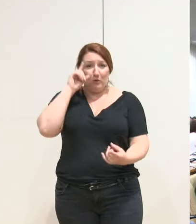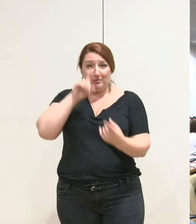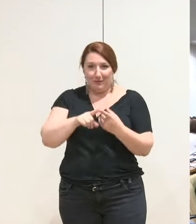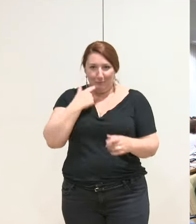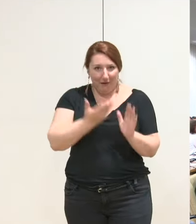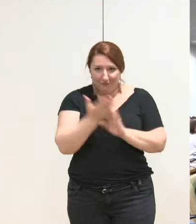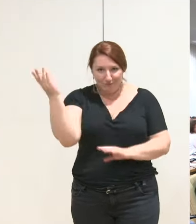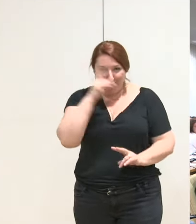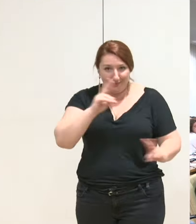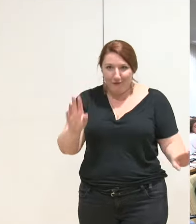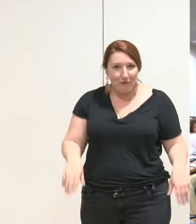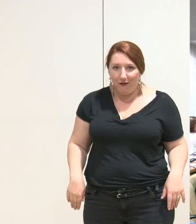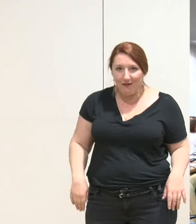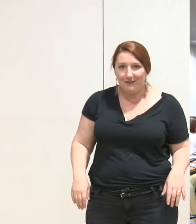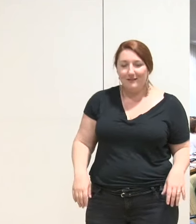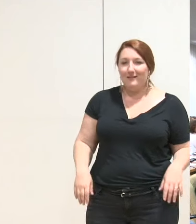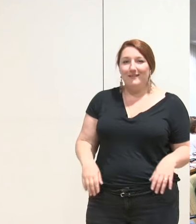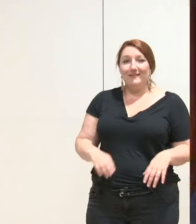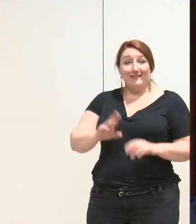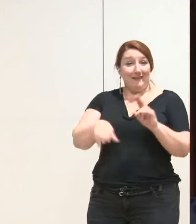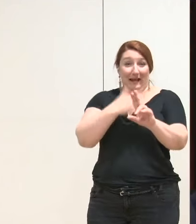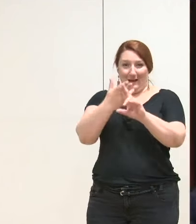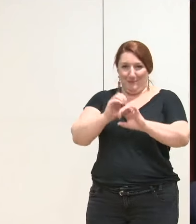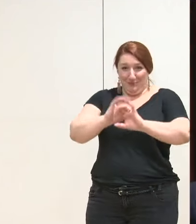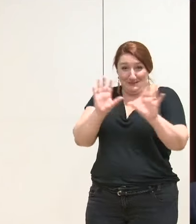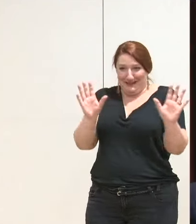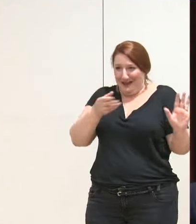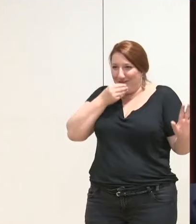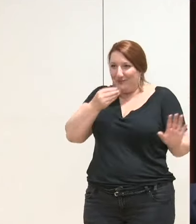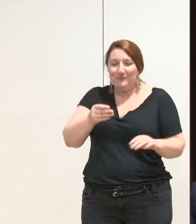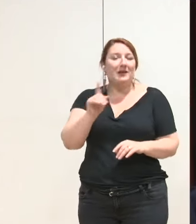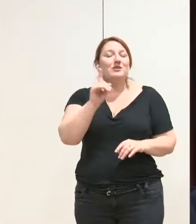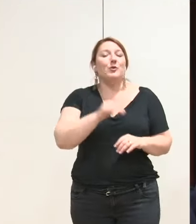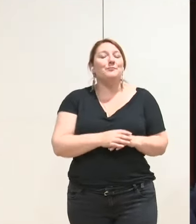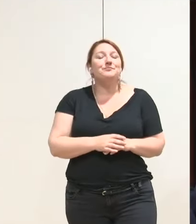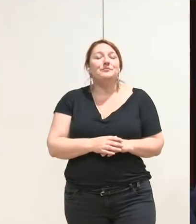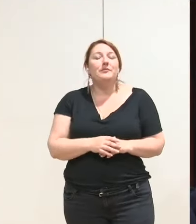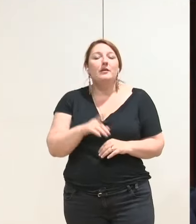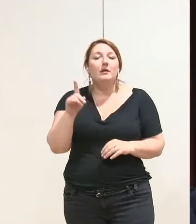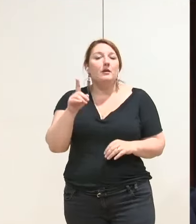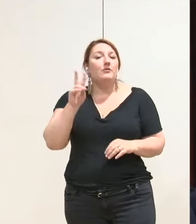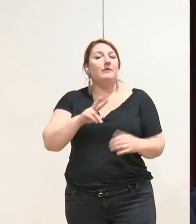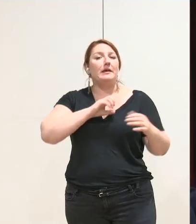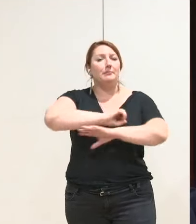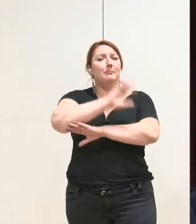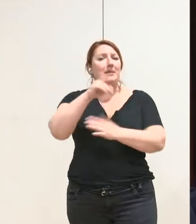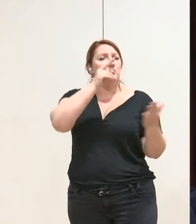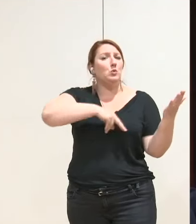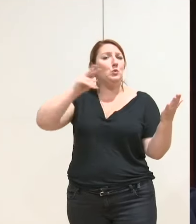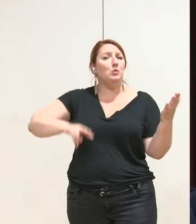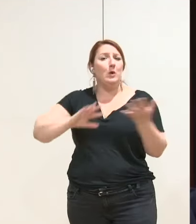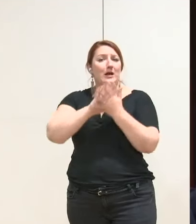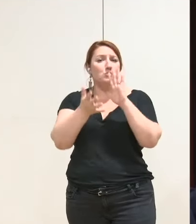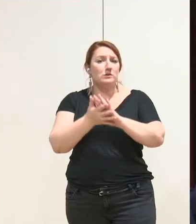là ah la réponse est très claire donc non on a on a tous lu dans la presse les difficultés de